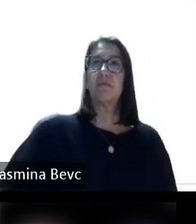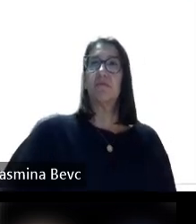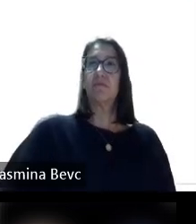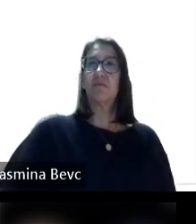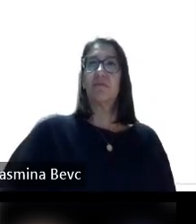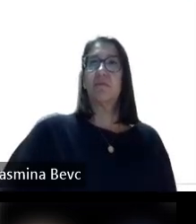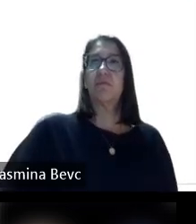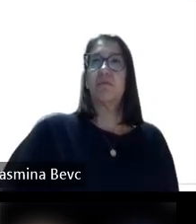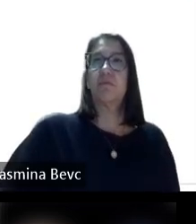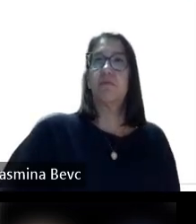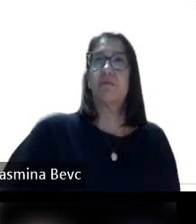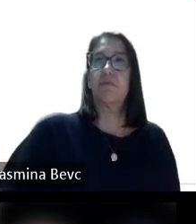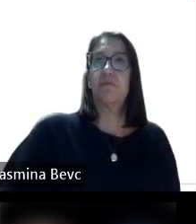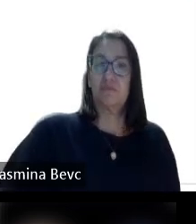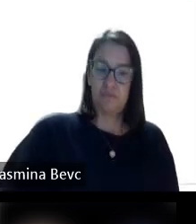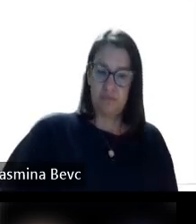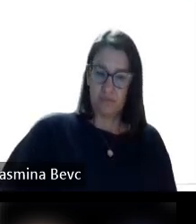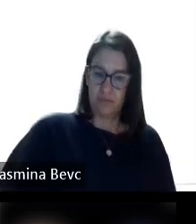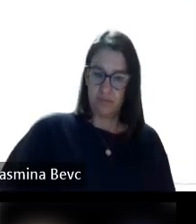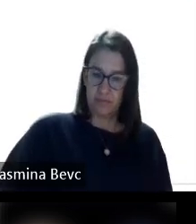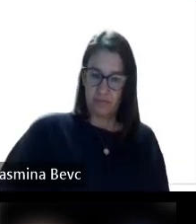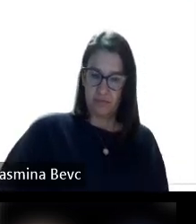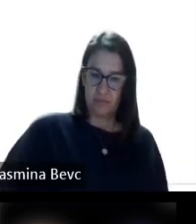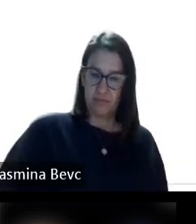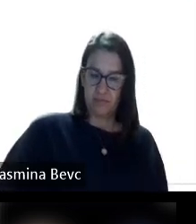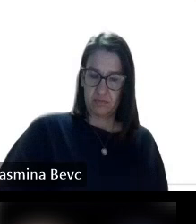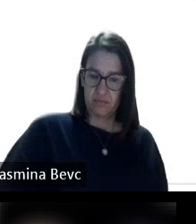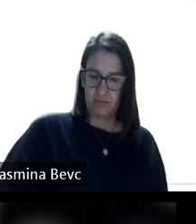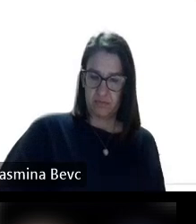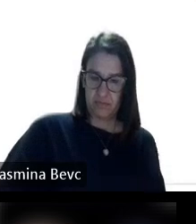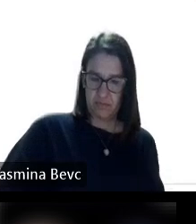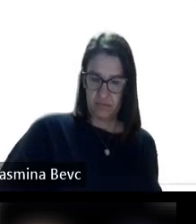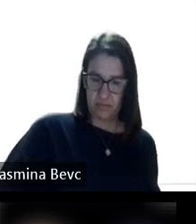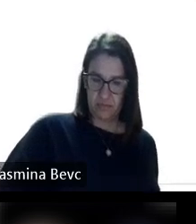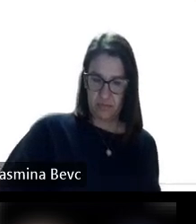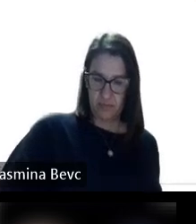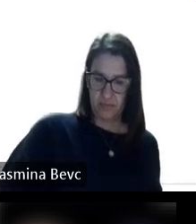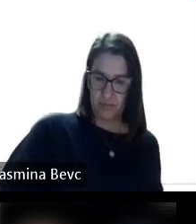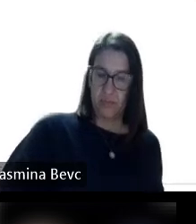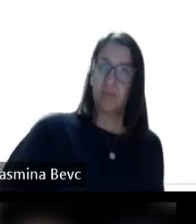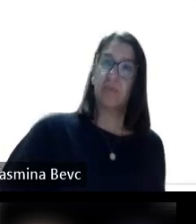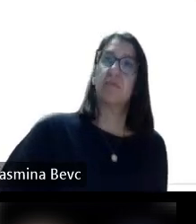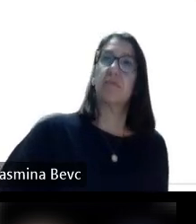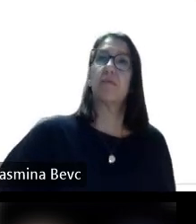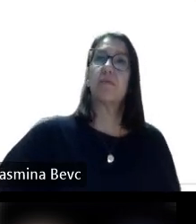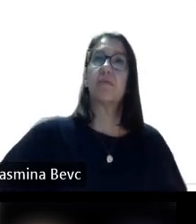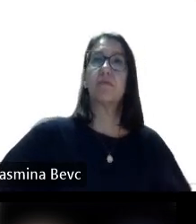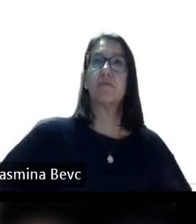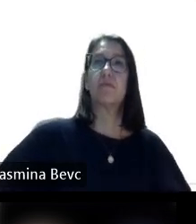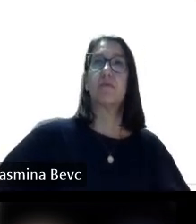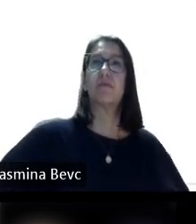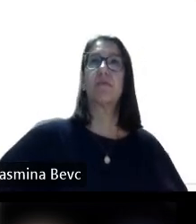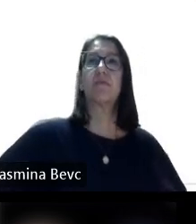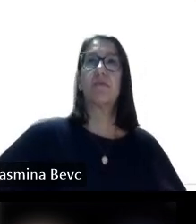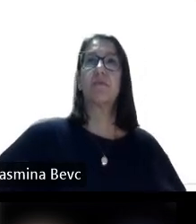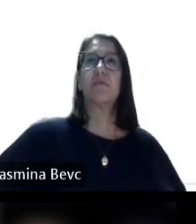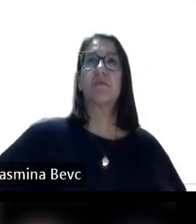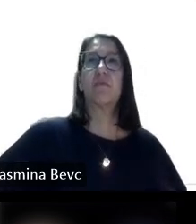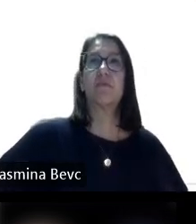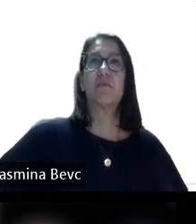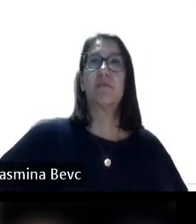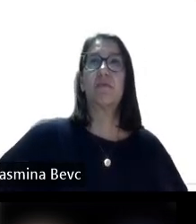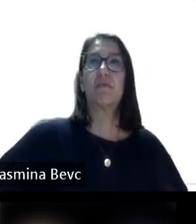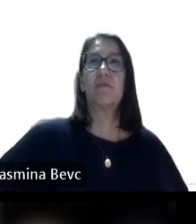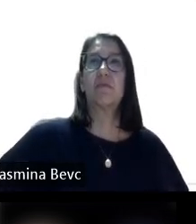Verjetno so do zdaj, si predstavljam, v neizolirani hiši ogrevali na trdo gorivo. Pri